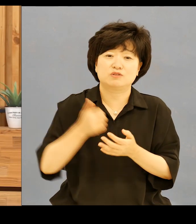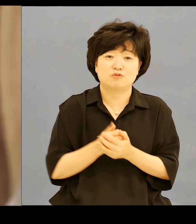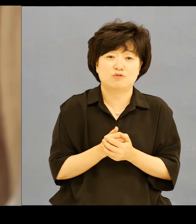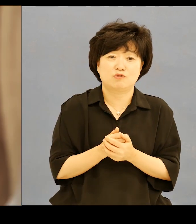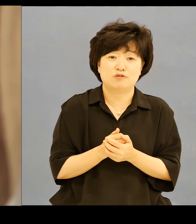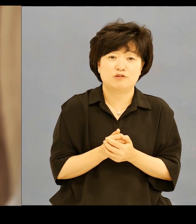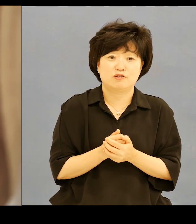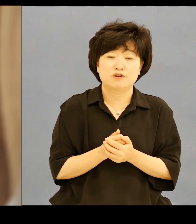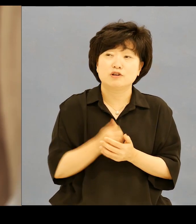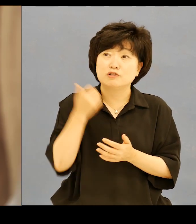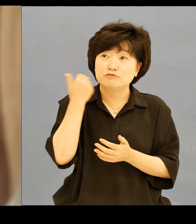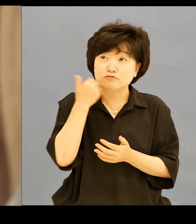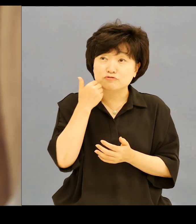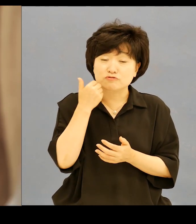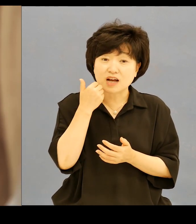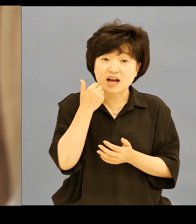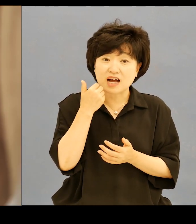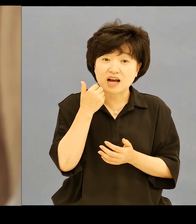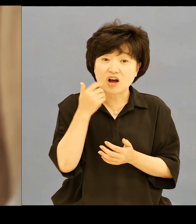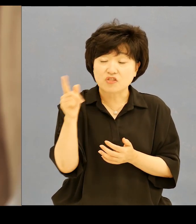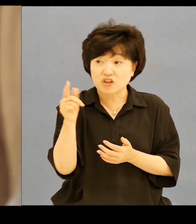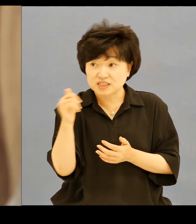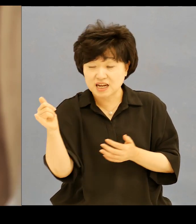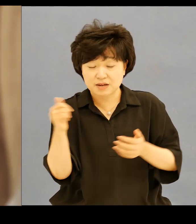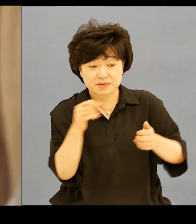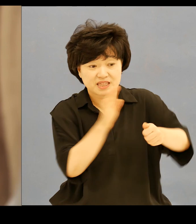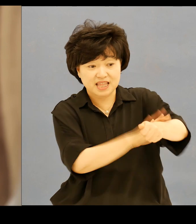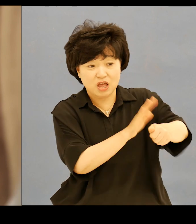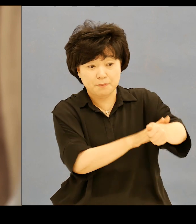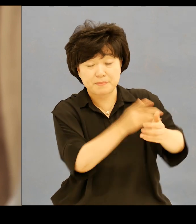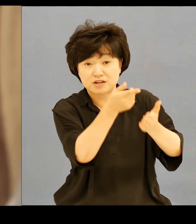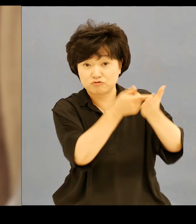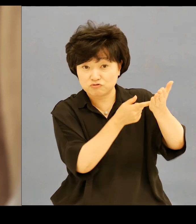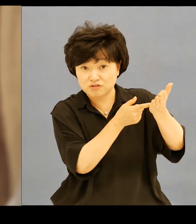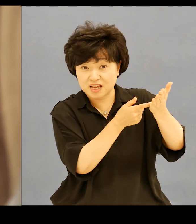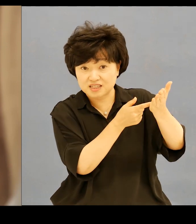누군가 그때 제 왼팔 수술한 걸 보고